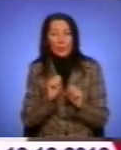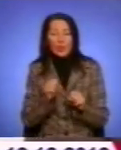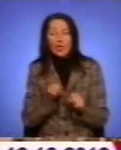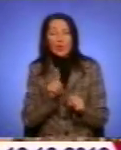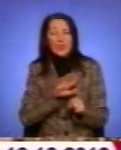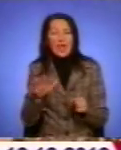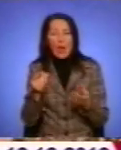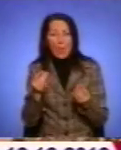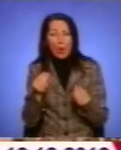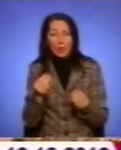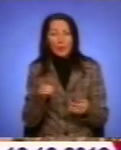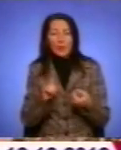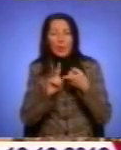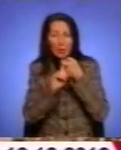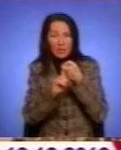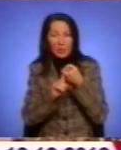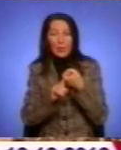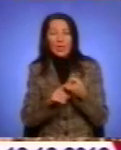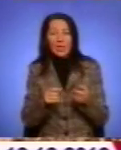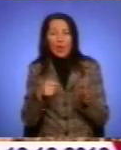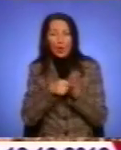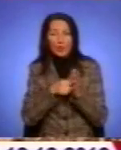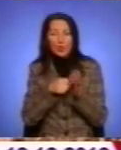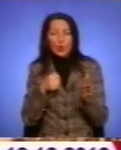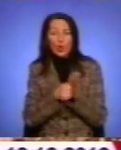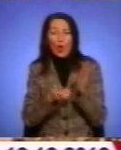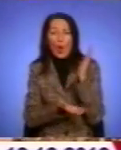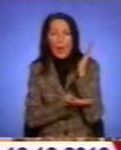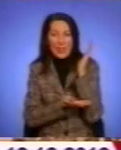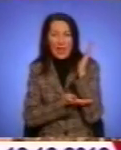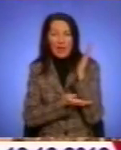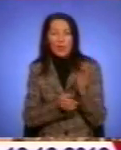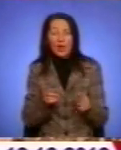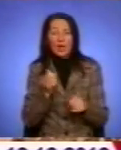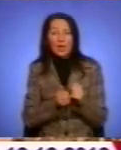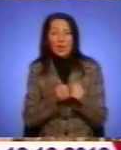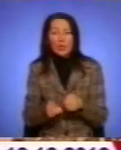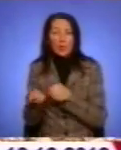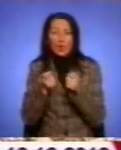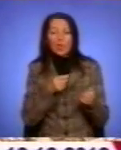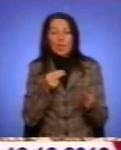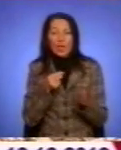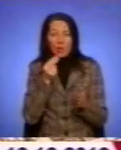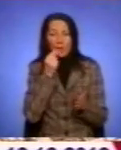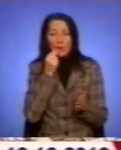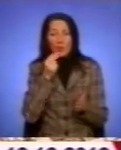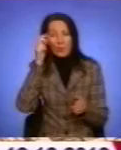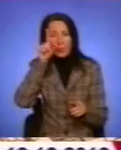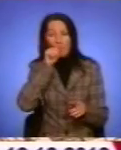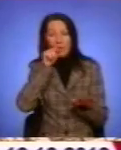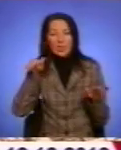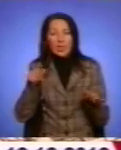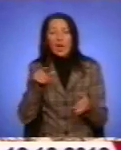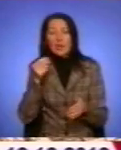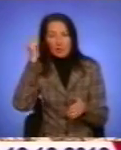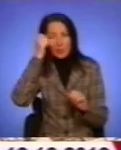розмукають. Прикріпити годівничку слід близько до стовбура дерева і регулярно приносити туди корм. Адже птахи запам'ятовують ласі